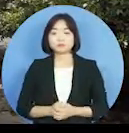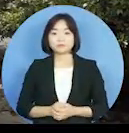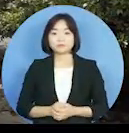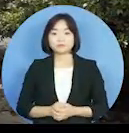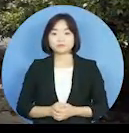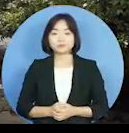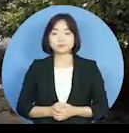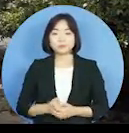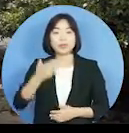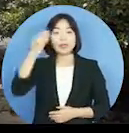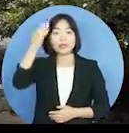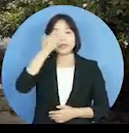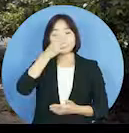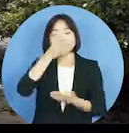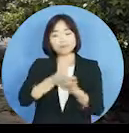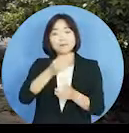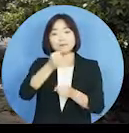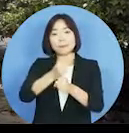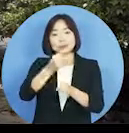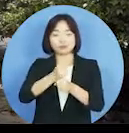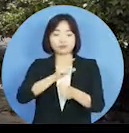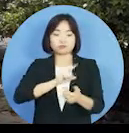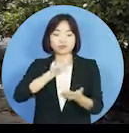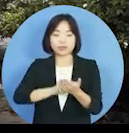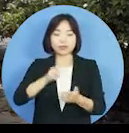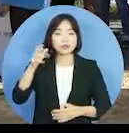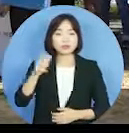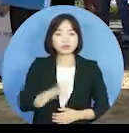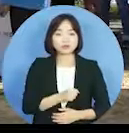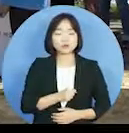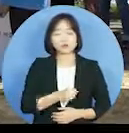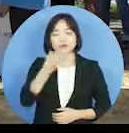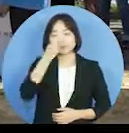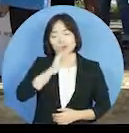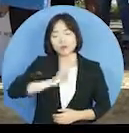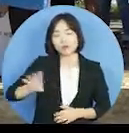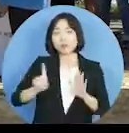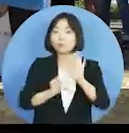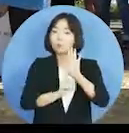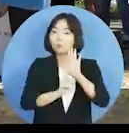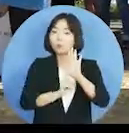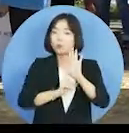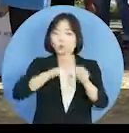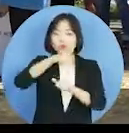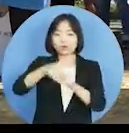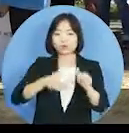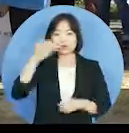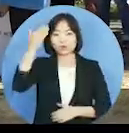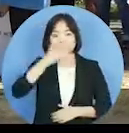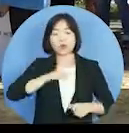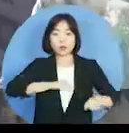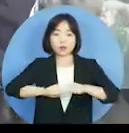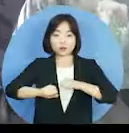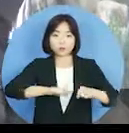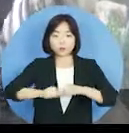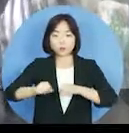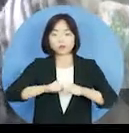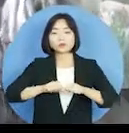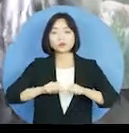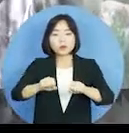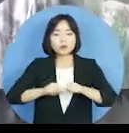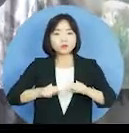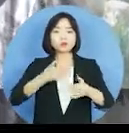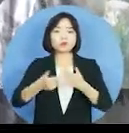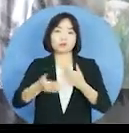서부구청 위생청소과에서는 깨끗한 천안 만들기를 주제로 쓰레기 배출요령 교육 및 홍보와 환경 정화 활동, 청소